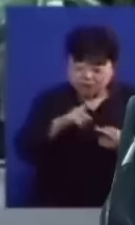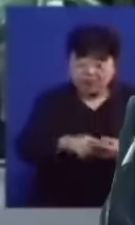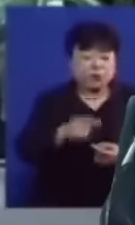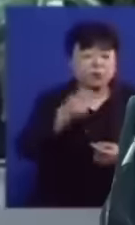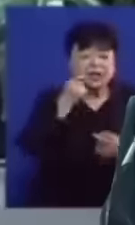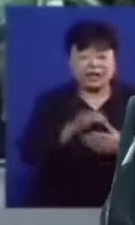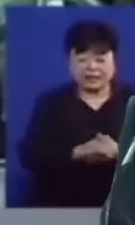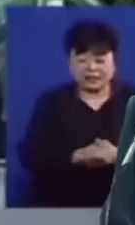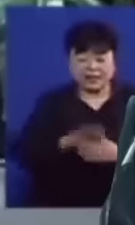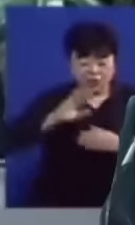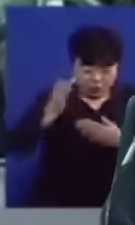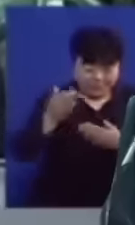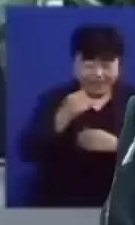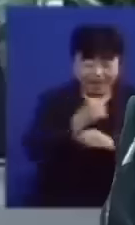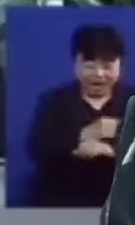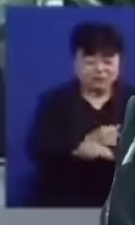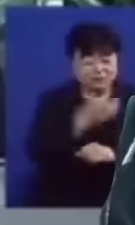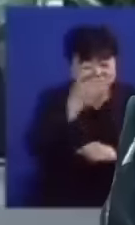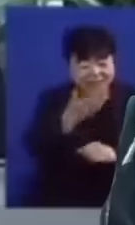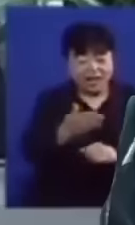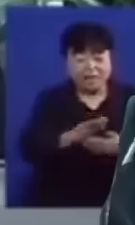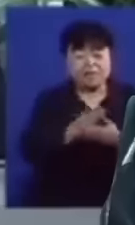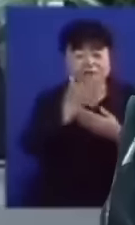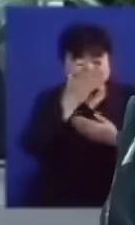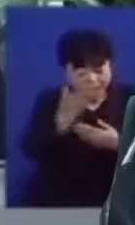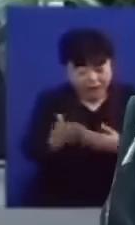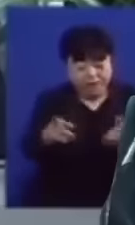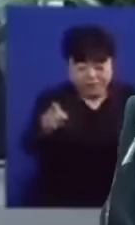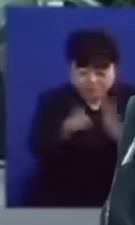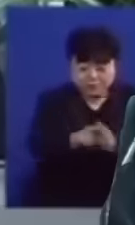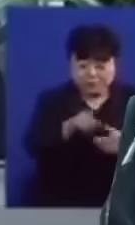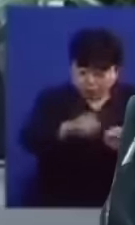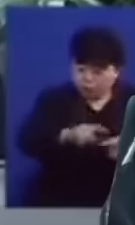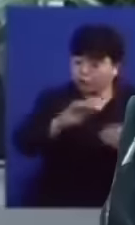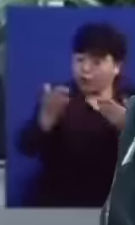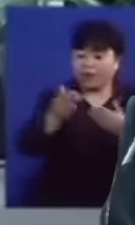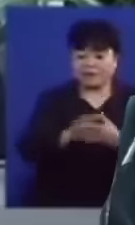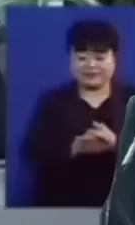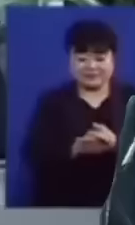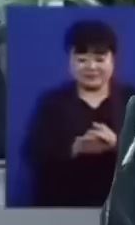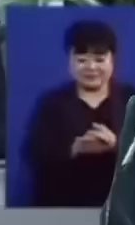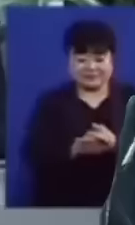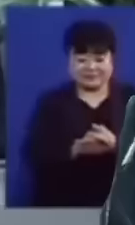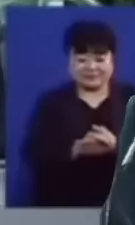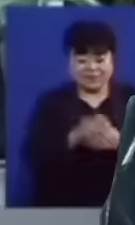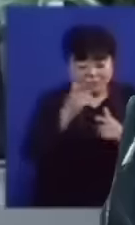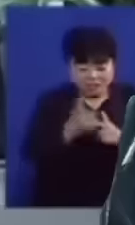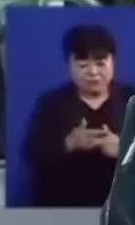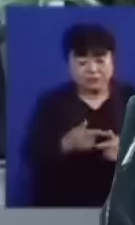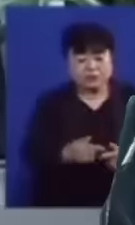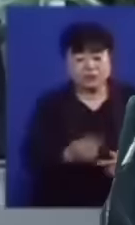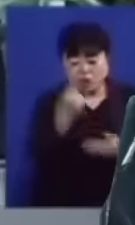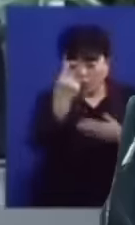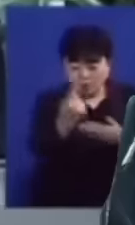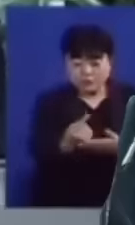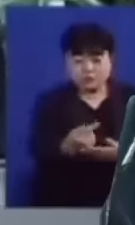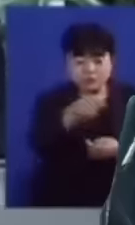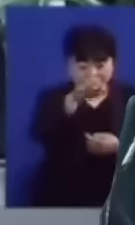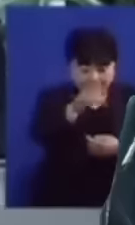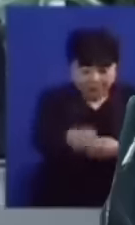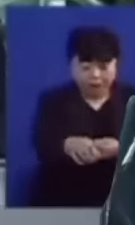돼요. 된다, 할 수 있다, 변화된다 믿으면 그대로 돼요. 왜? 예수님께서 오셔서 우리